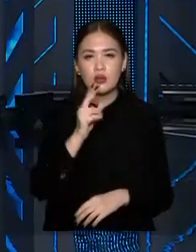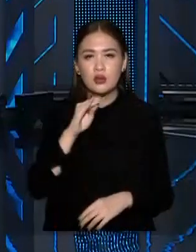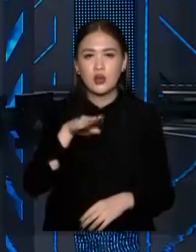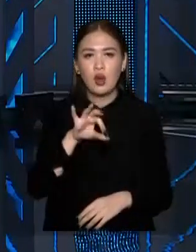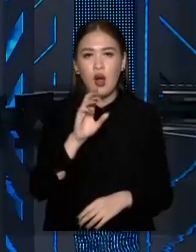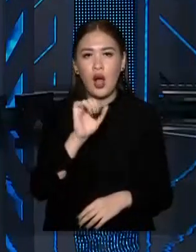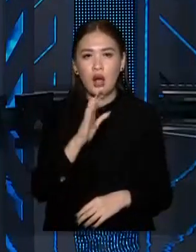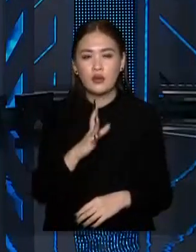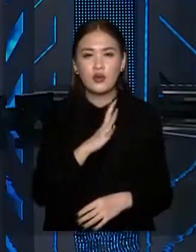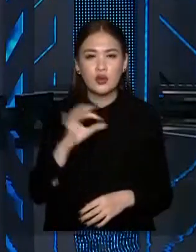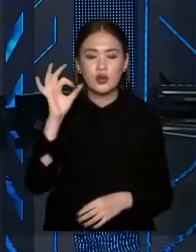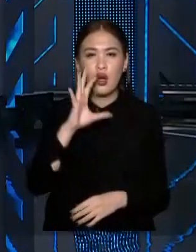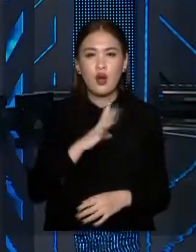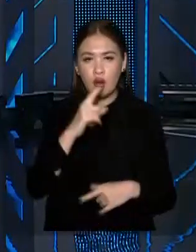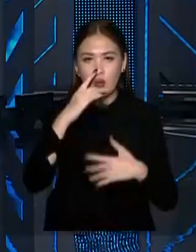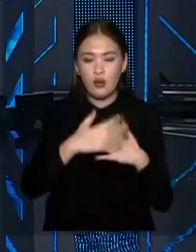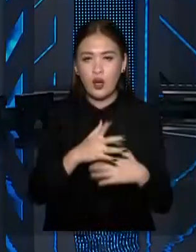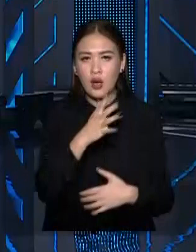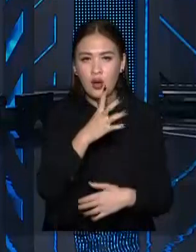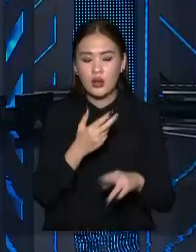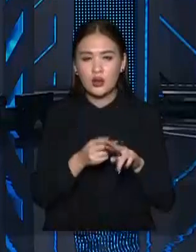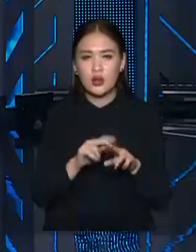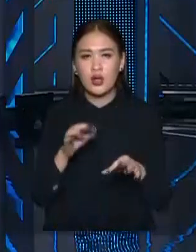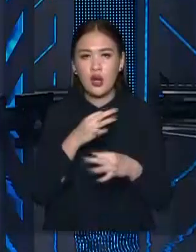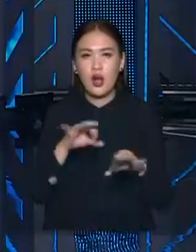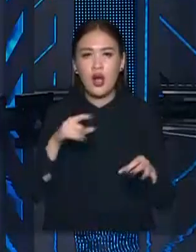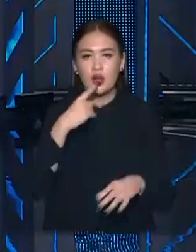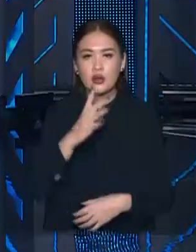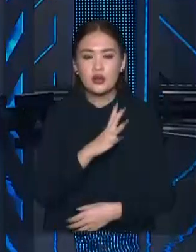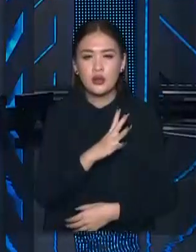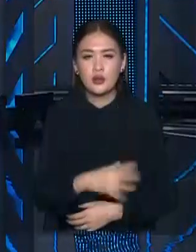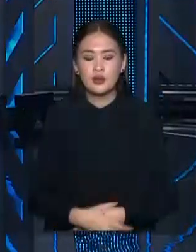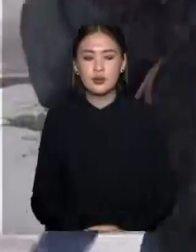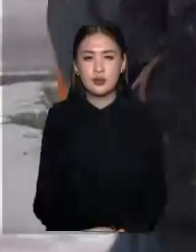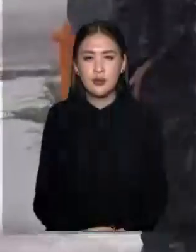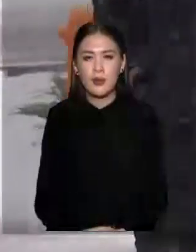бұл мәселеге алдағы уақытта кеңірек тоқталатынын айтты.